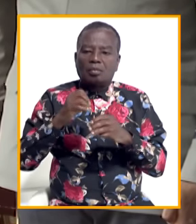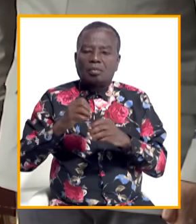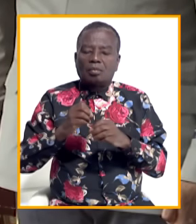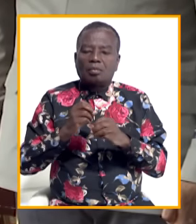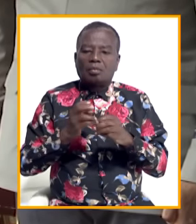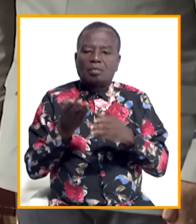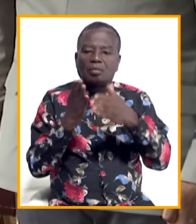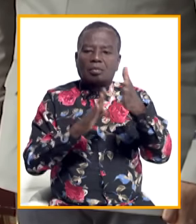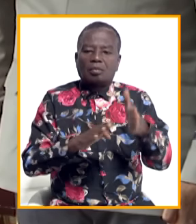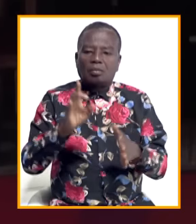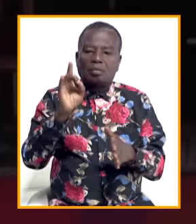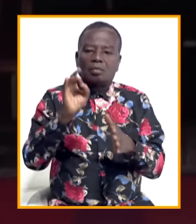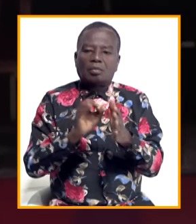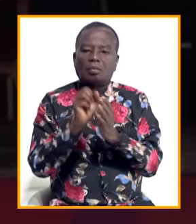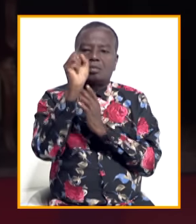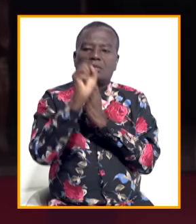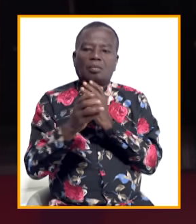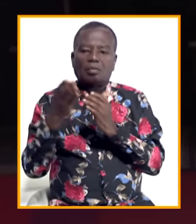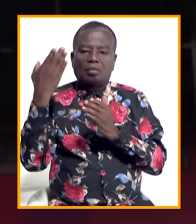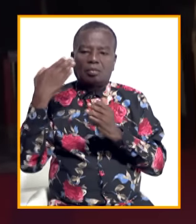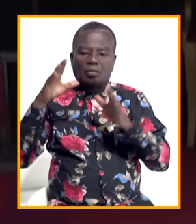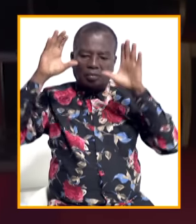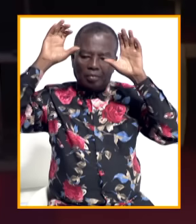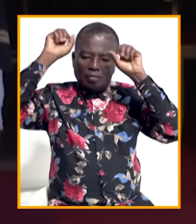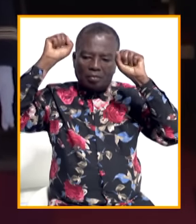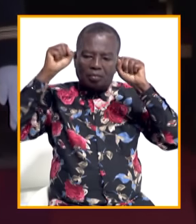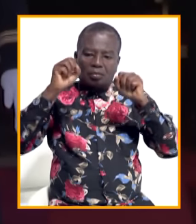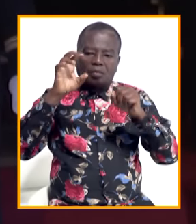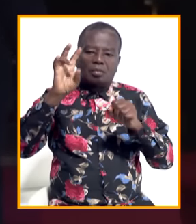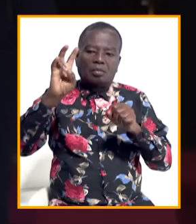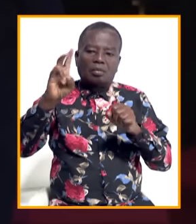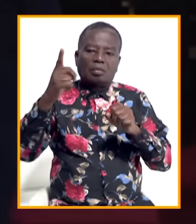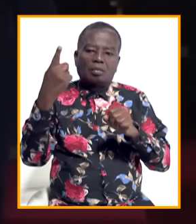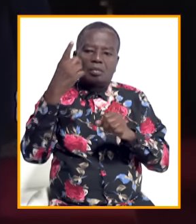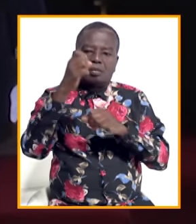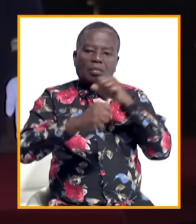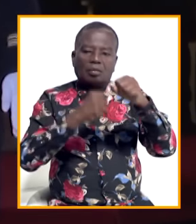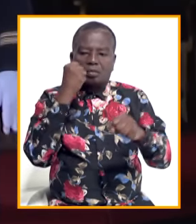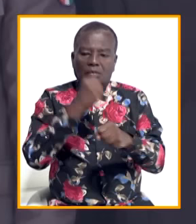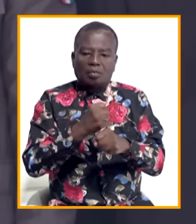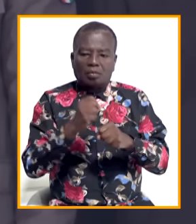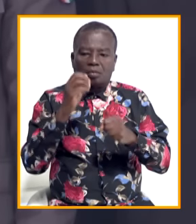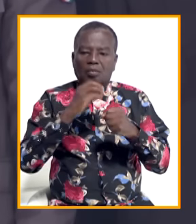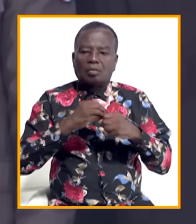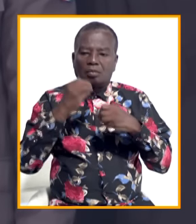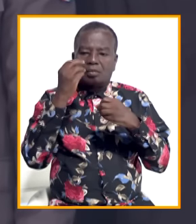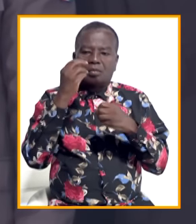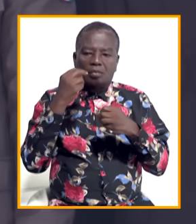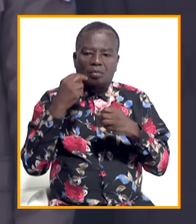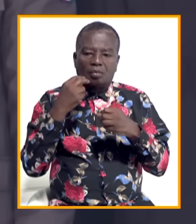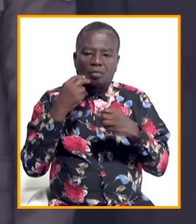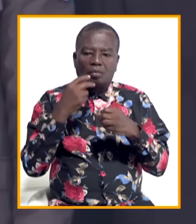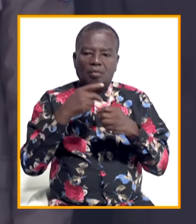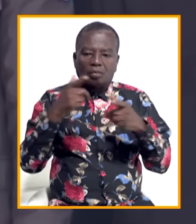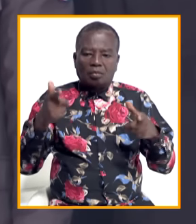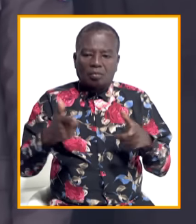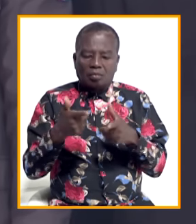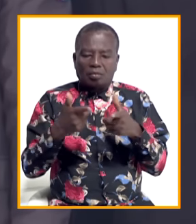8 avril dernier, le président Koné Mamadou, 71 ans, peut s'honorer d'une trajectoire